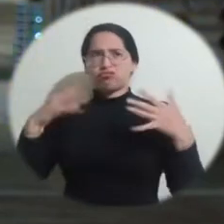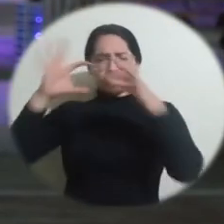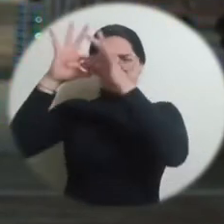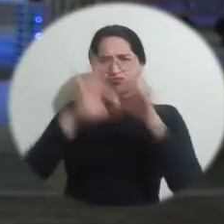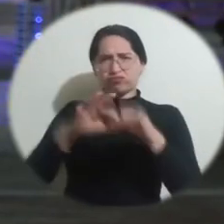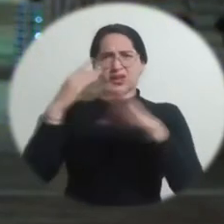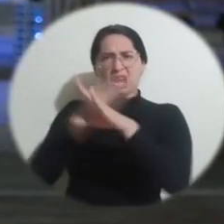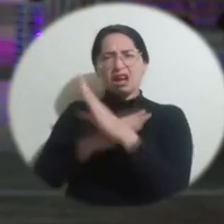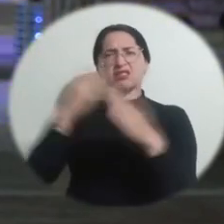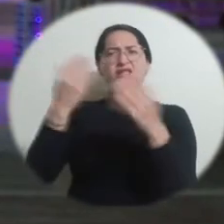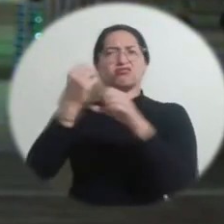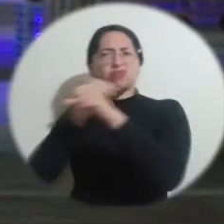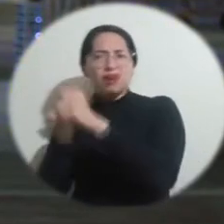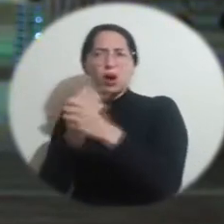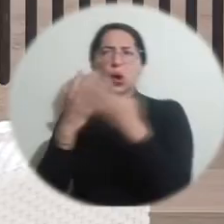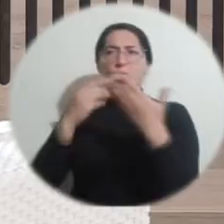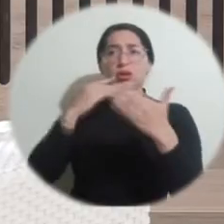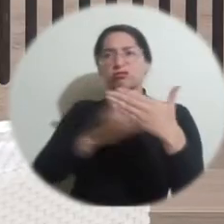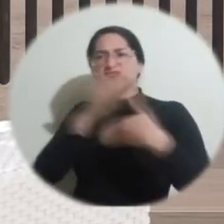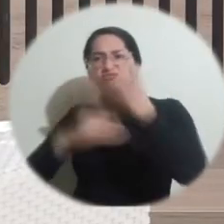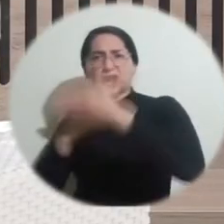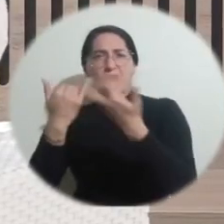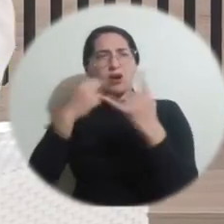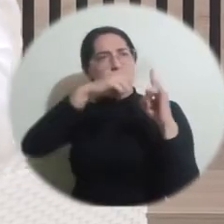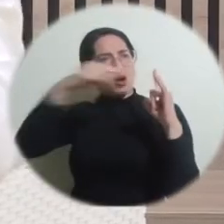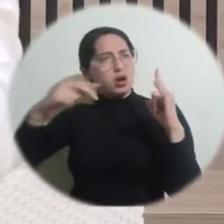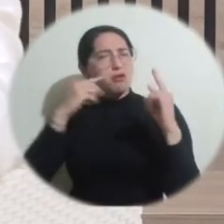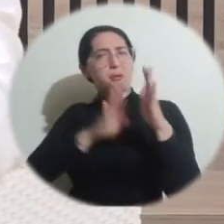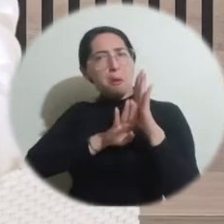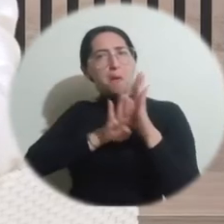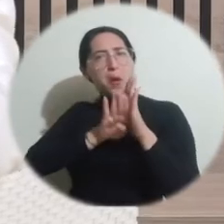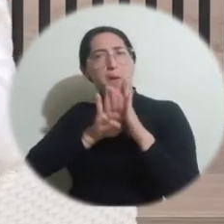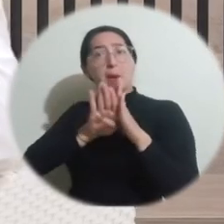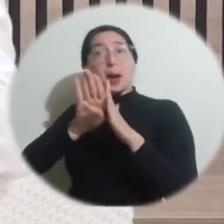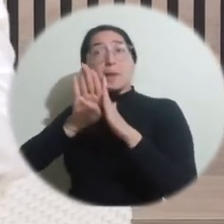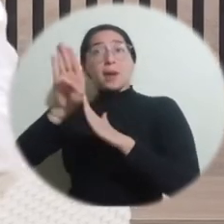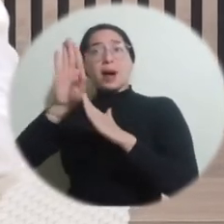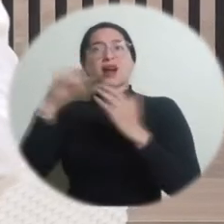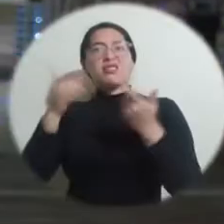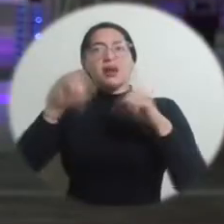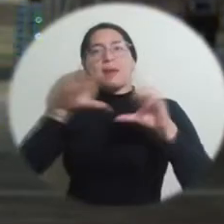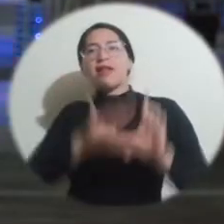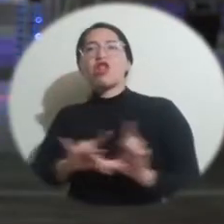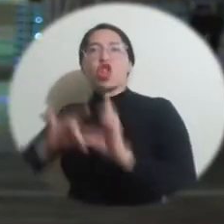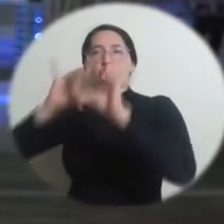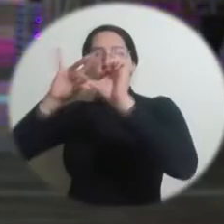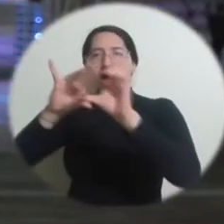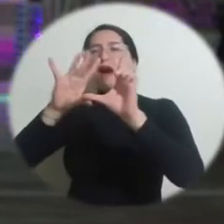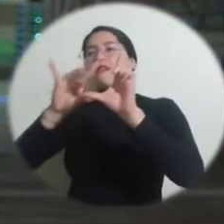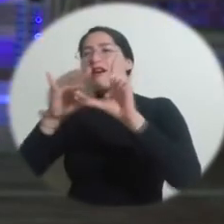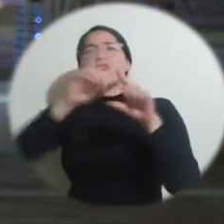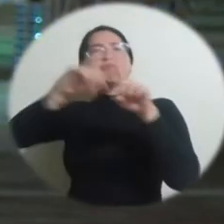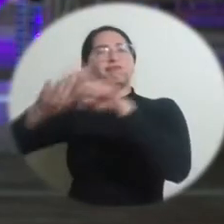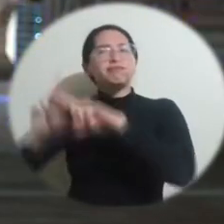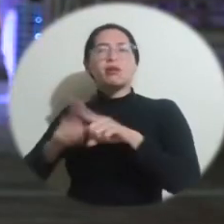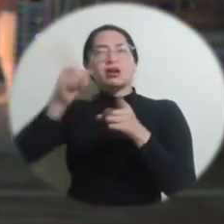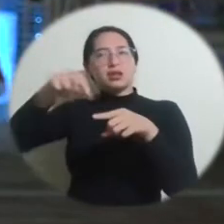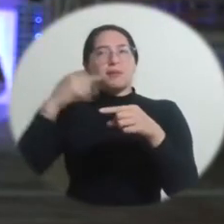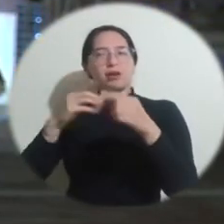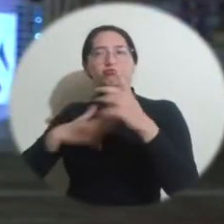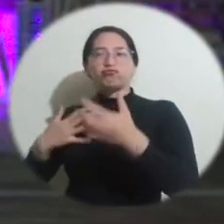istituzioni, sono il risultato come di questo lavoro previo. In la maniera in cui la Università va avanzando con maiores titoli di doctorato,